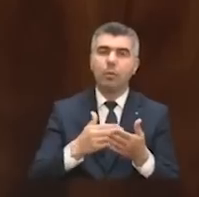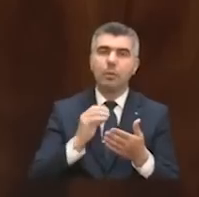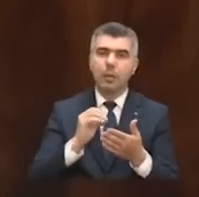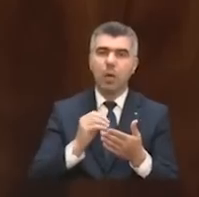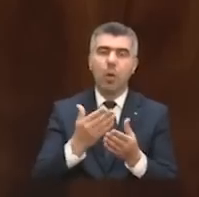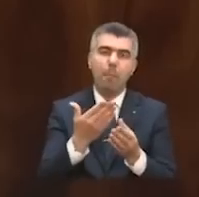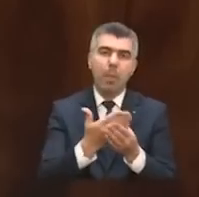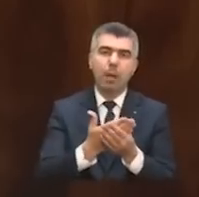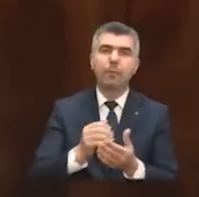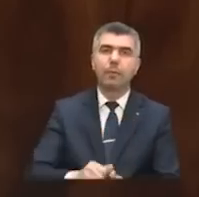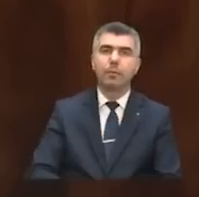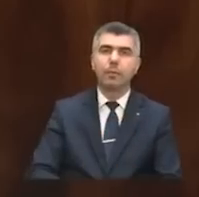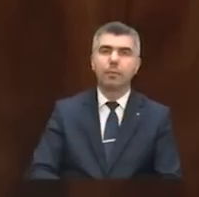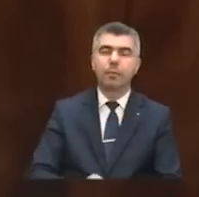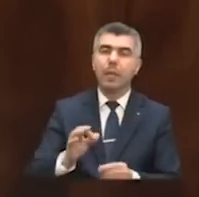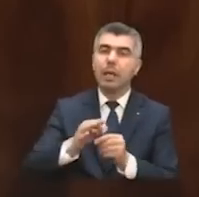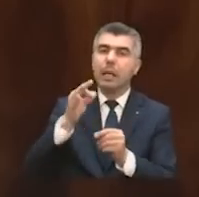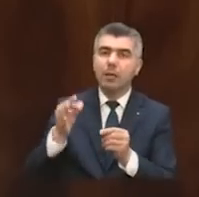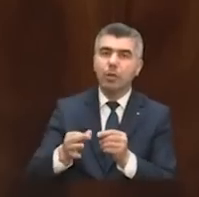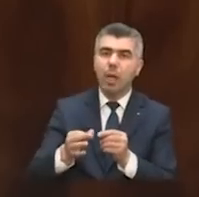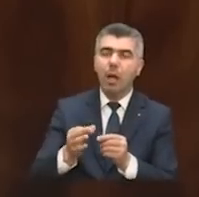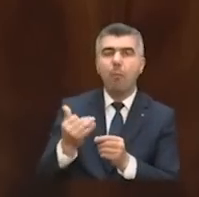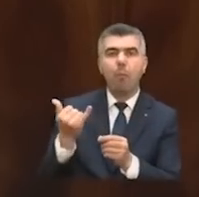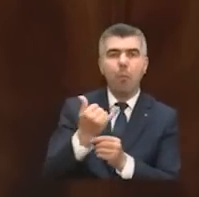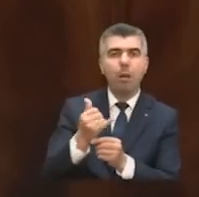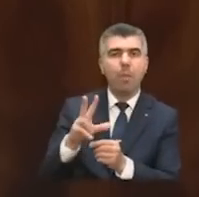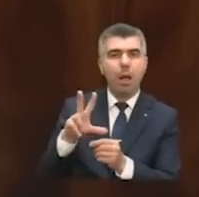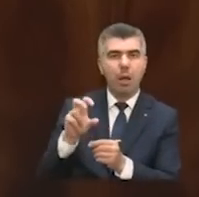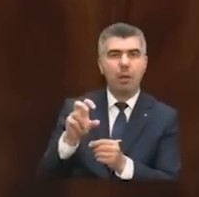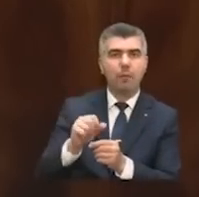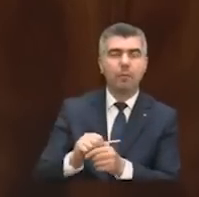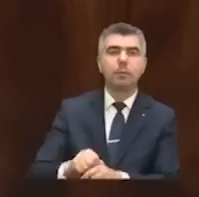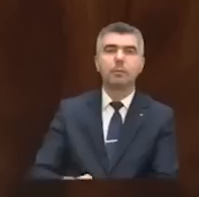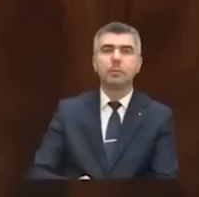الدوسي، وصلنا النتائج اللي هي ايجابيه، وخدينا هدنا،